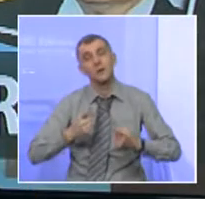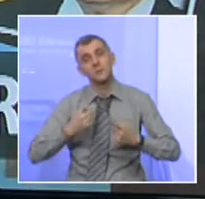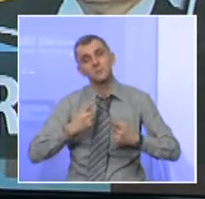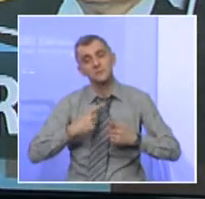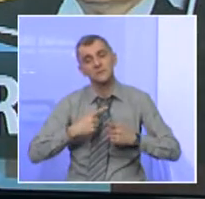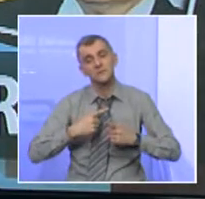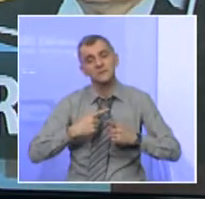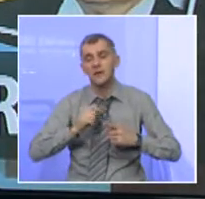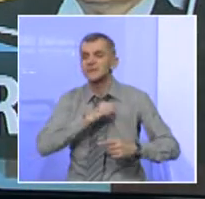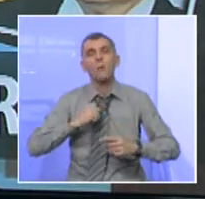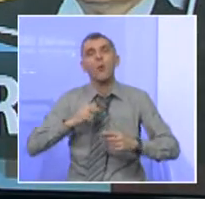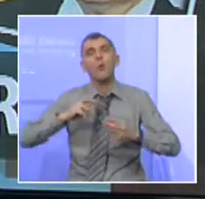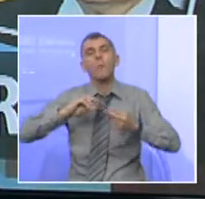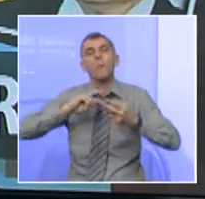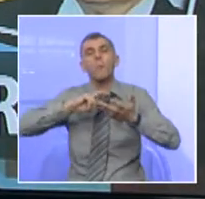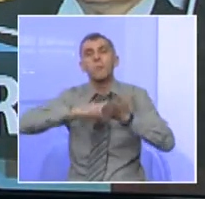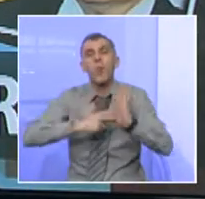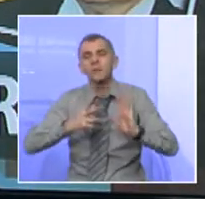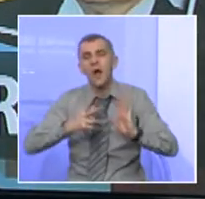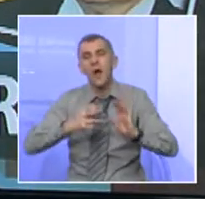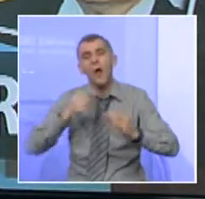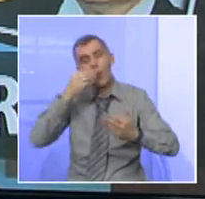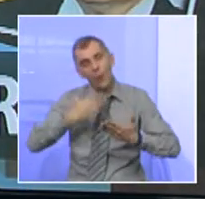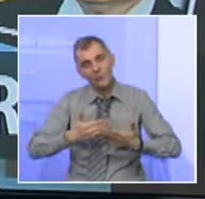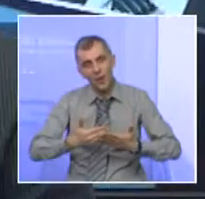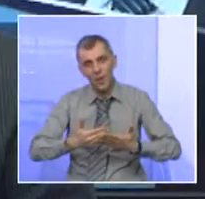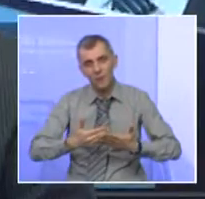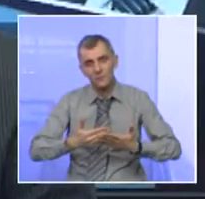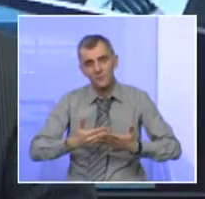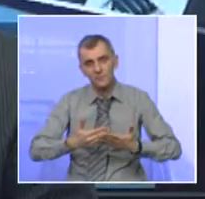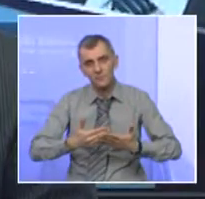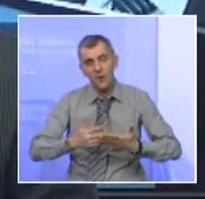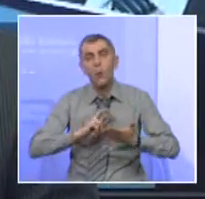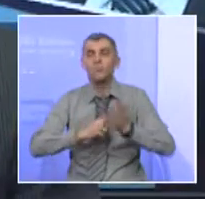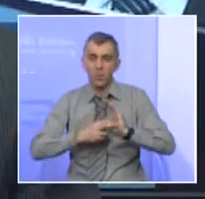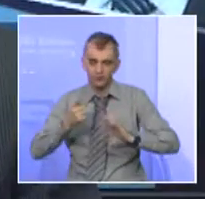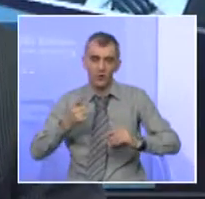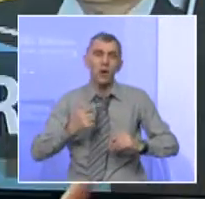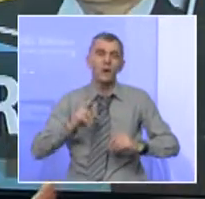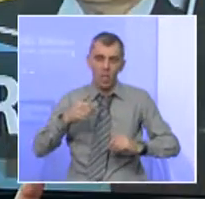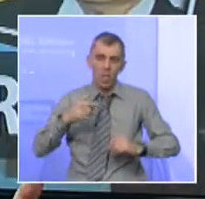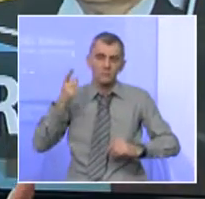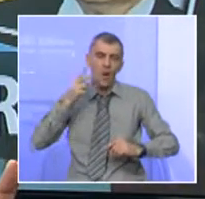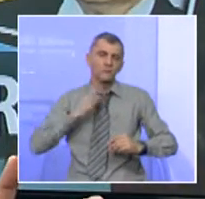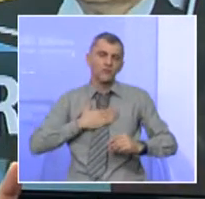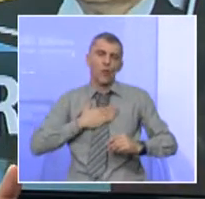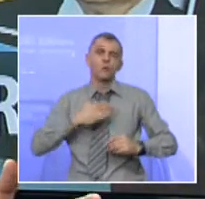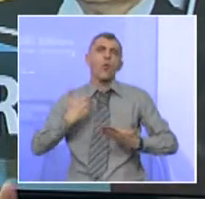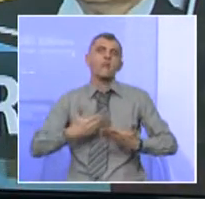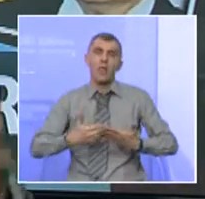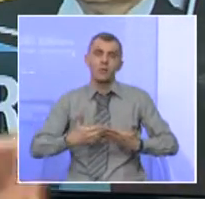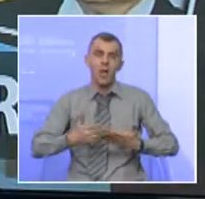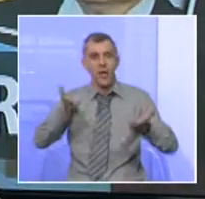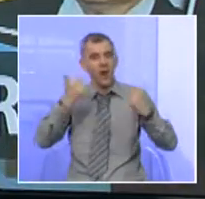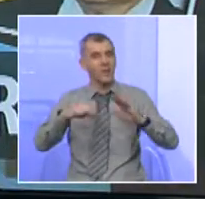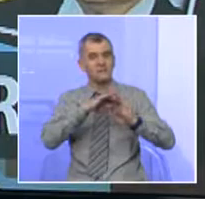politički opravdani. Znači, ako gledamo zakonski, da. Ustavno, da. Ali politički, oni imaju svoje opravdanje. I